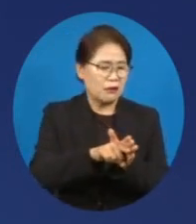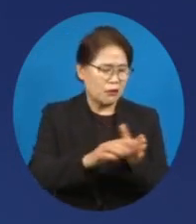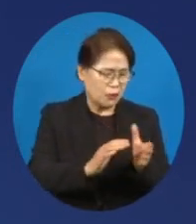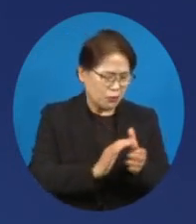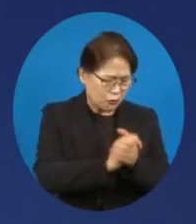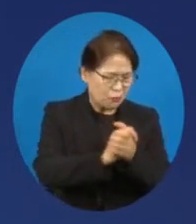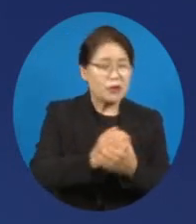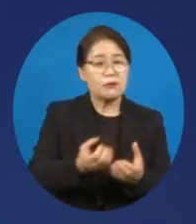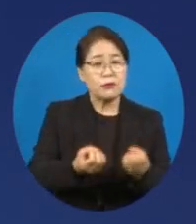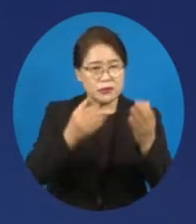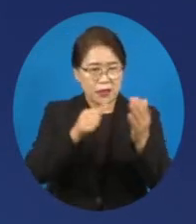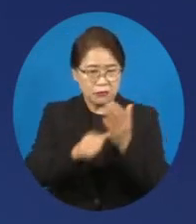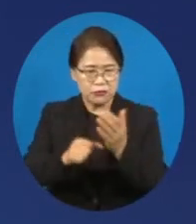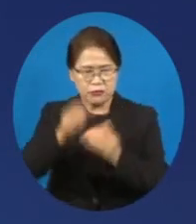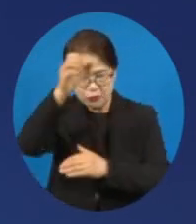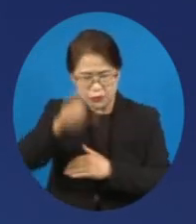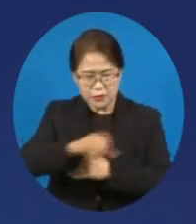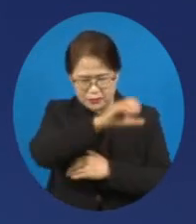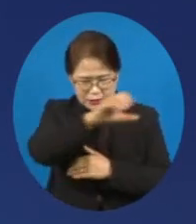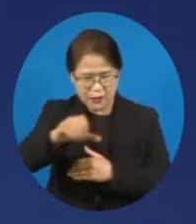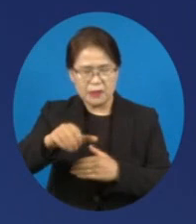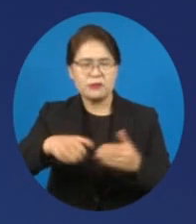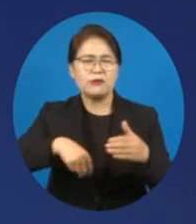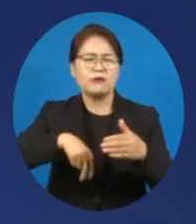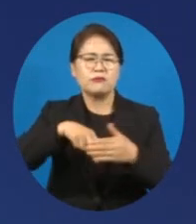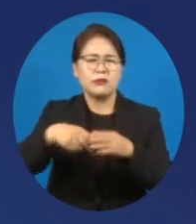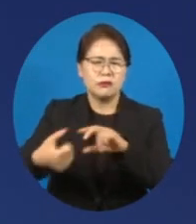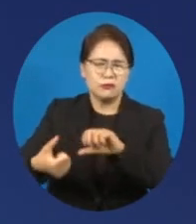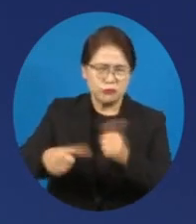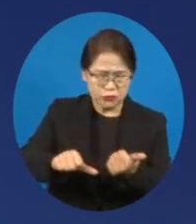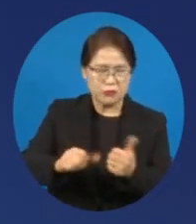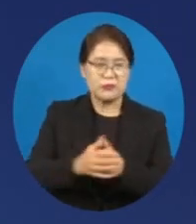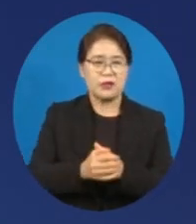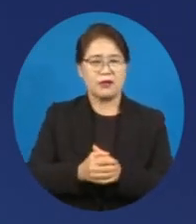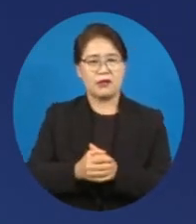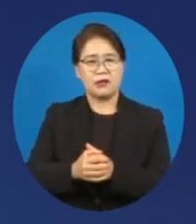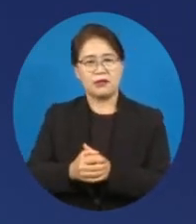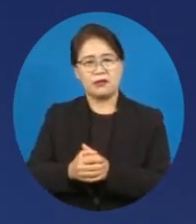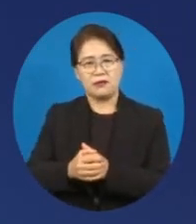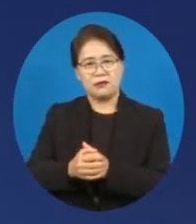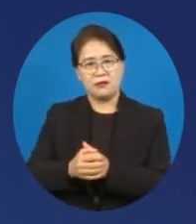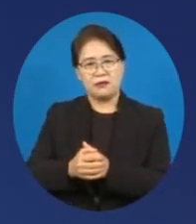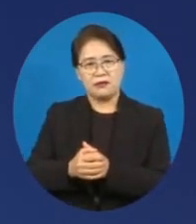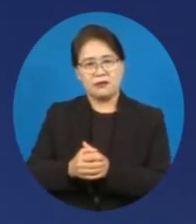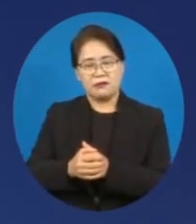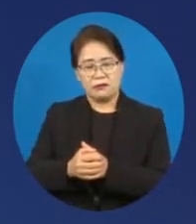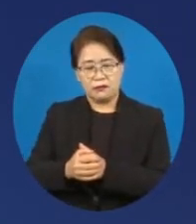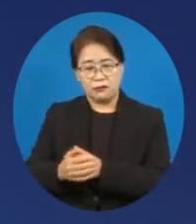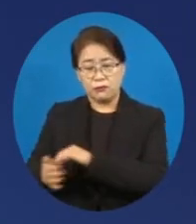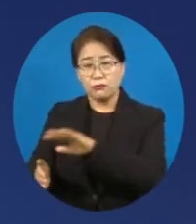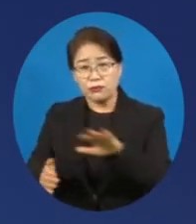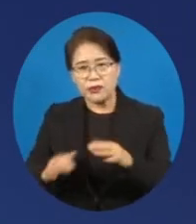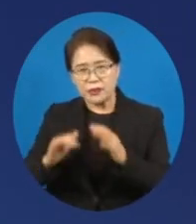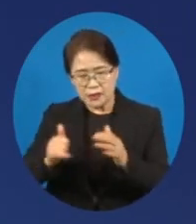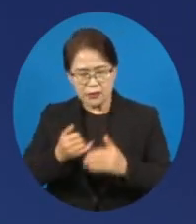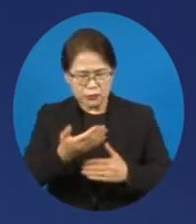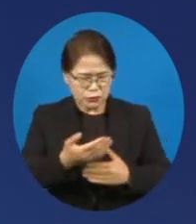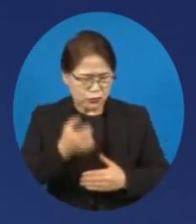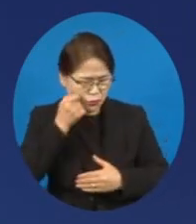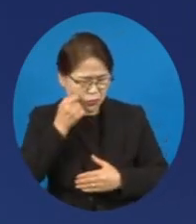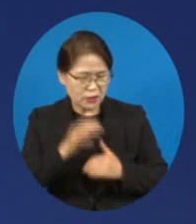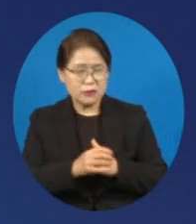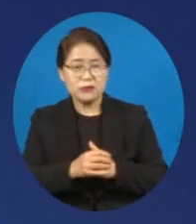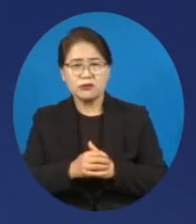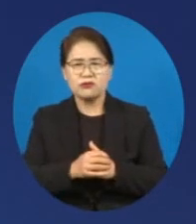화목 제물로 십자가에서 돌아가셨습니다 우리에게 세상에 줄 수 없는 죄와